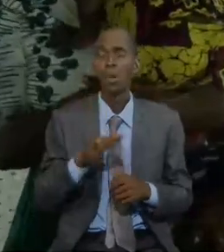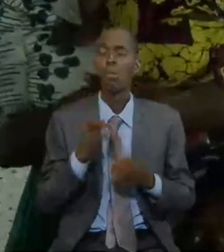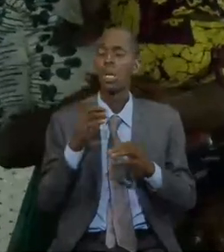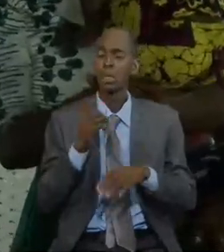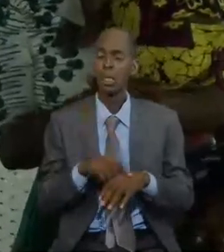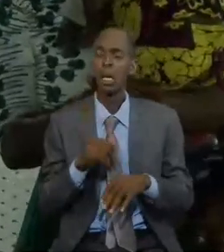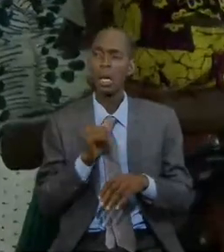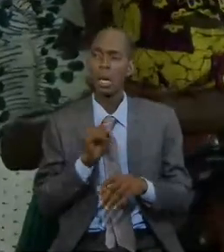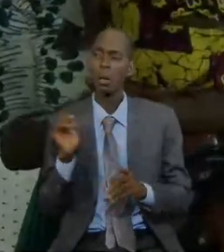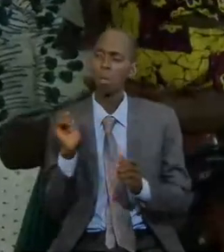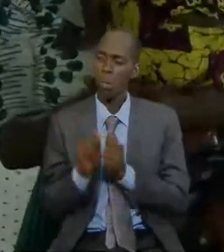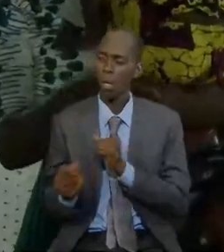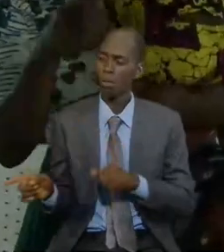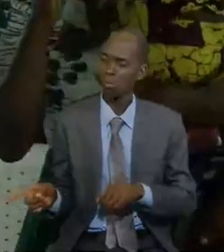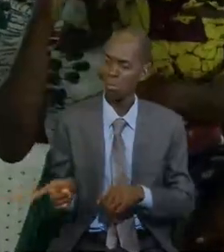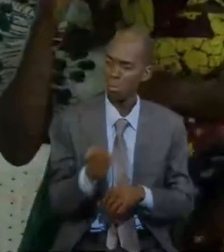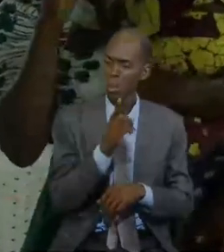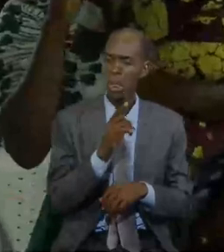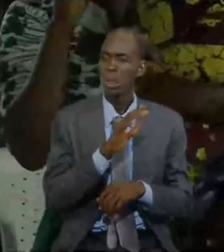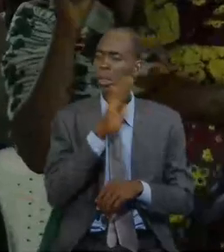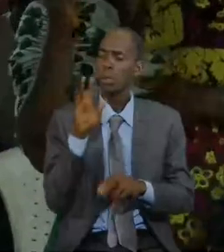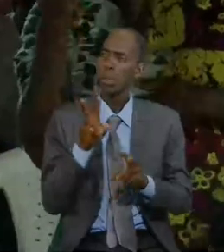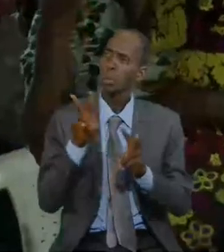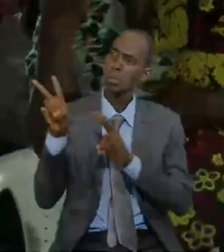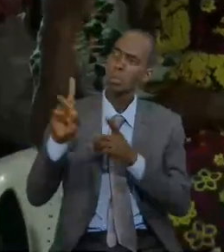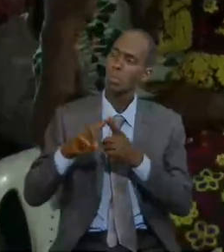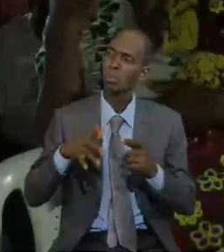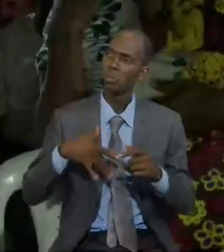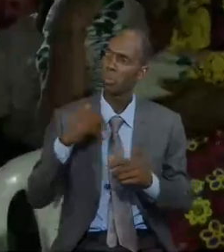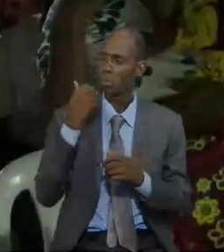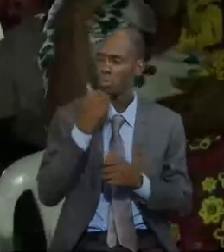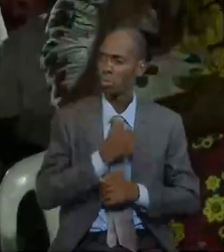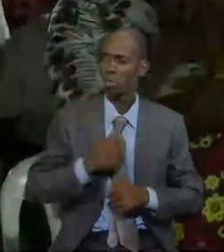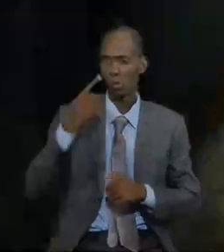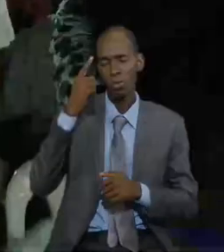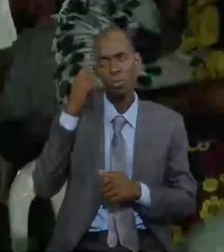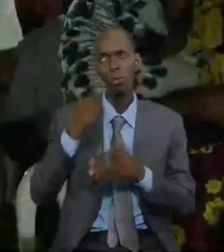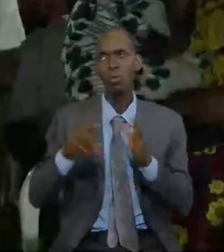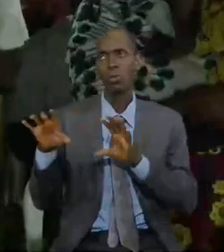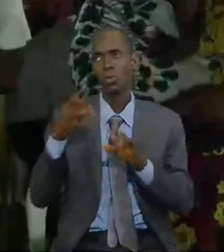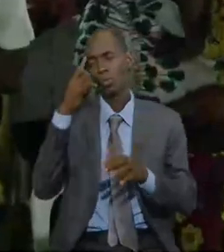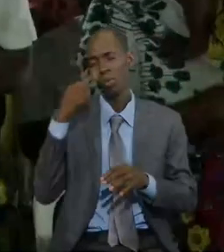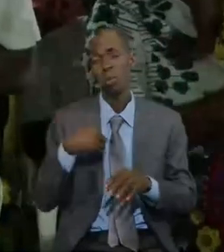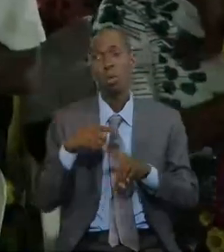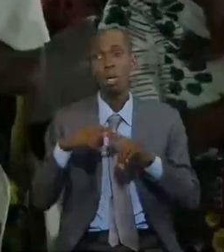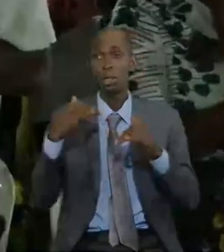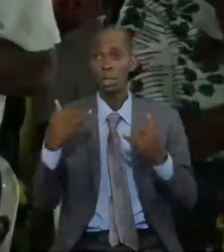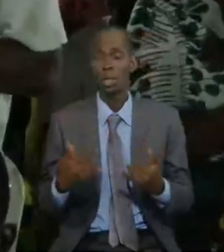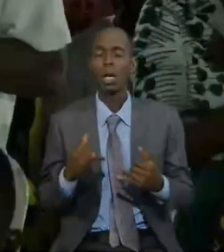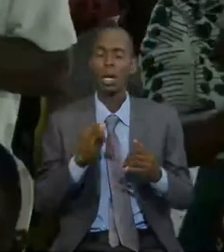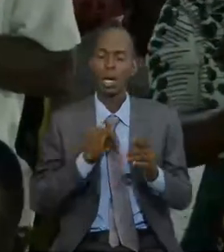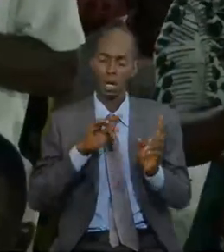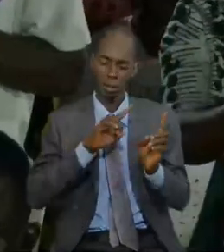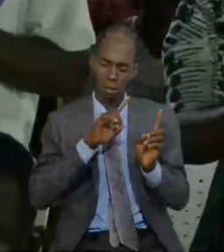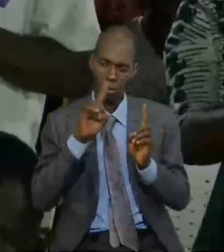avant je ne comprenais pas mais j'ai compris que tu as souffert pour moi maintenant je viens